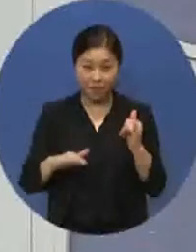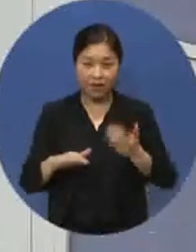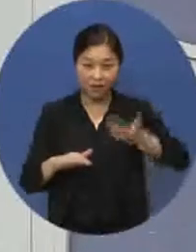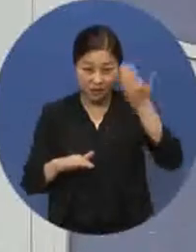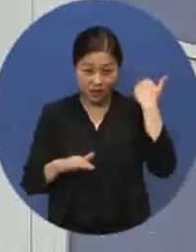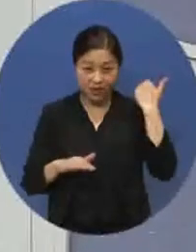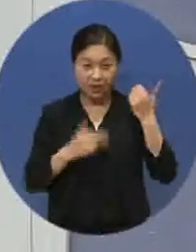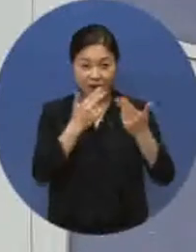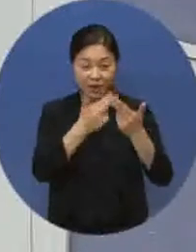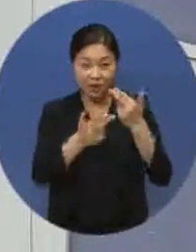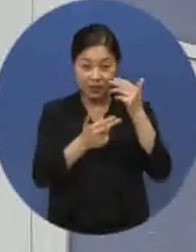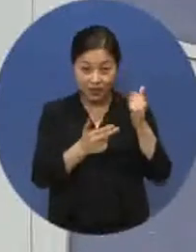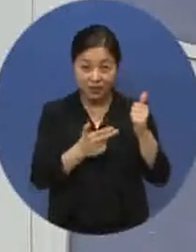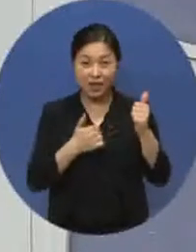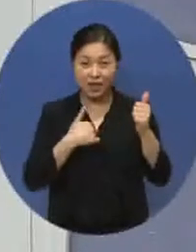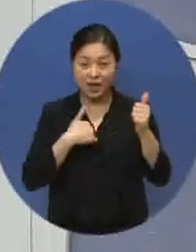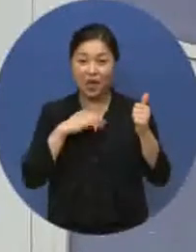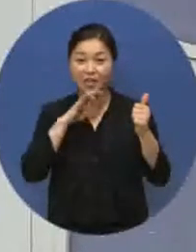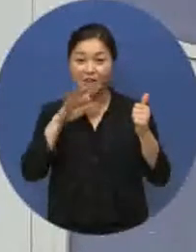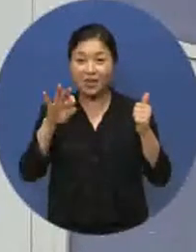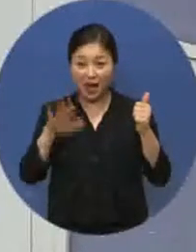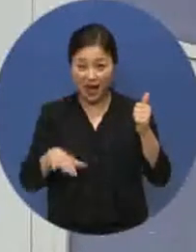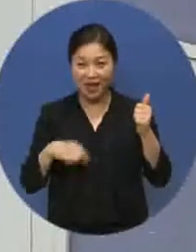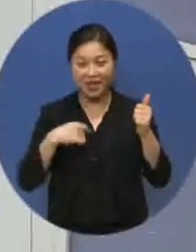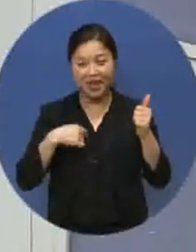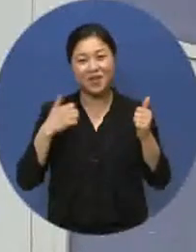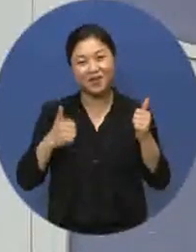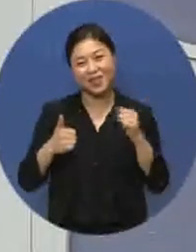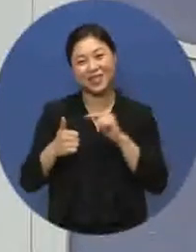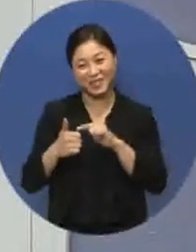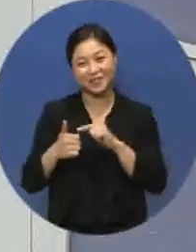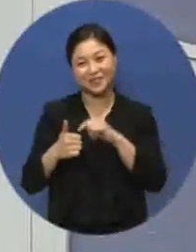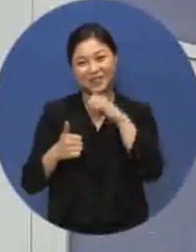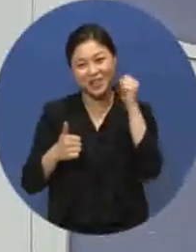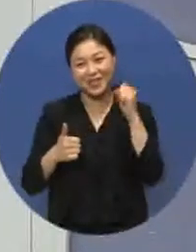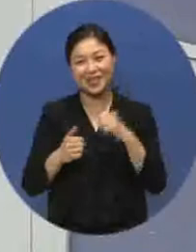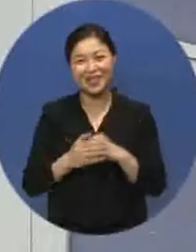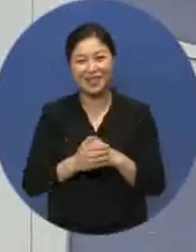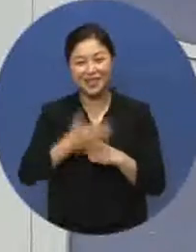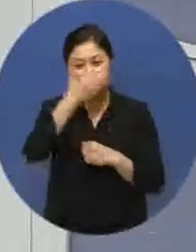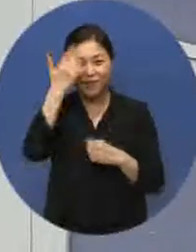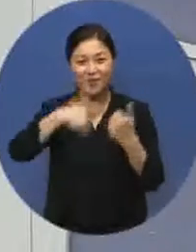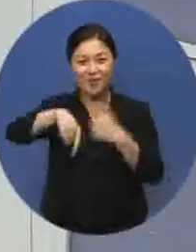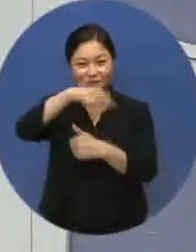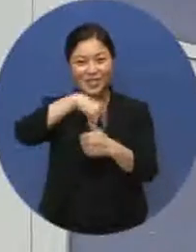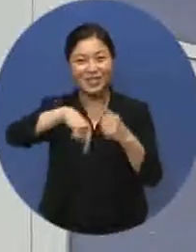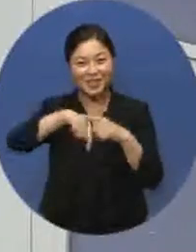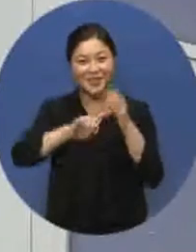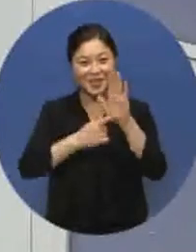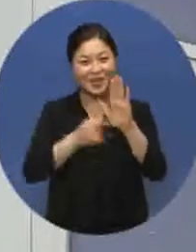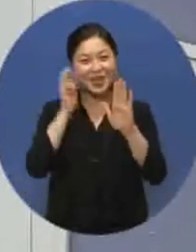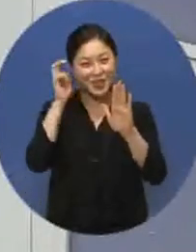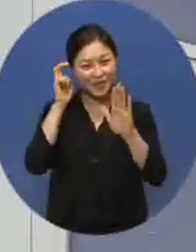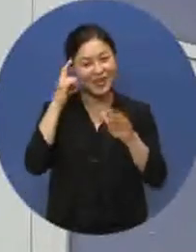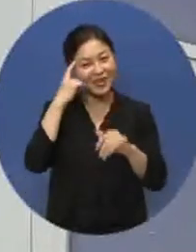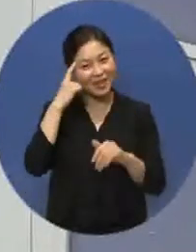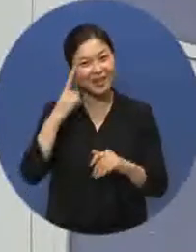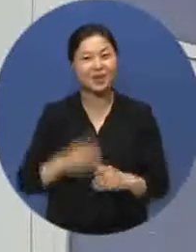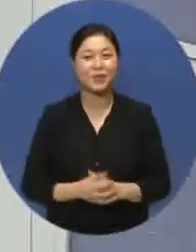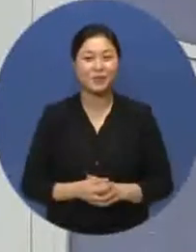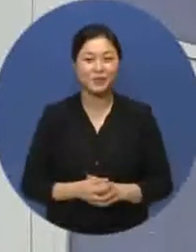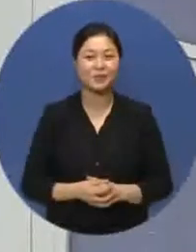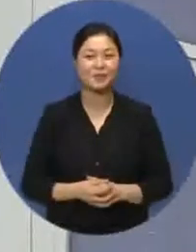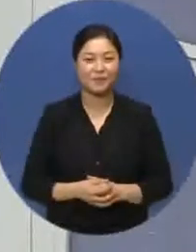협회장님보다 제가 한 10살 정도 어린 협회장에 당선이 됐는데 아마 그런 젊은 분위기를 좀 반영하는 게 아닌가라는 생각이 들고 있습니다.